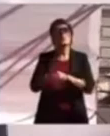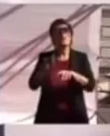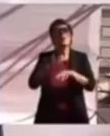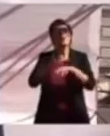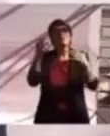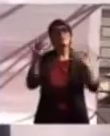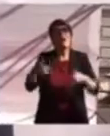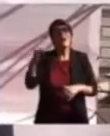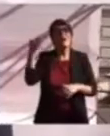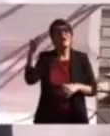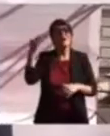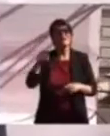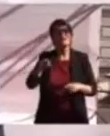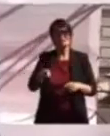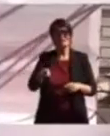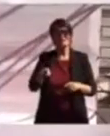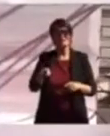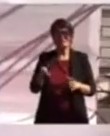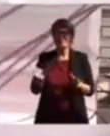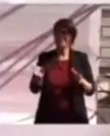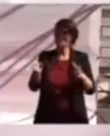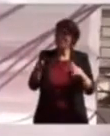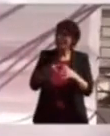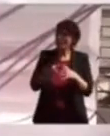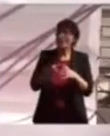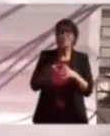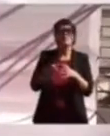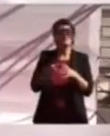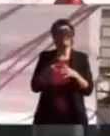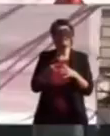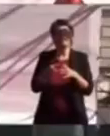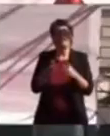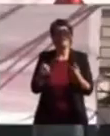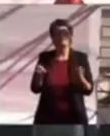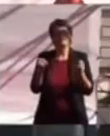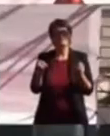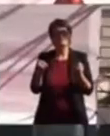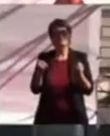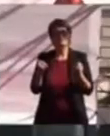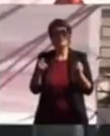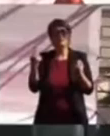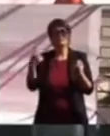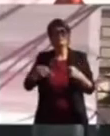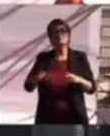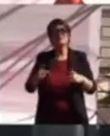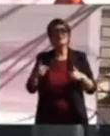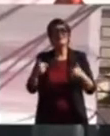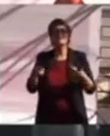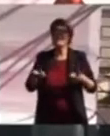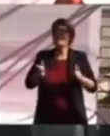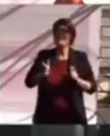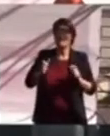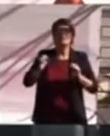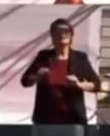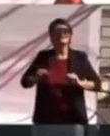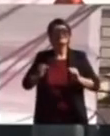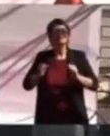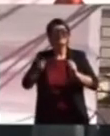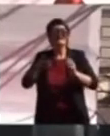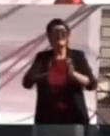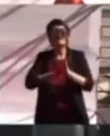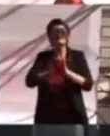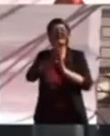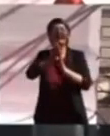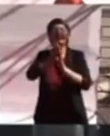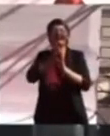di comunità di solidarietà che ci ha consentito di piegare la curva perché poi evidente che questo fa davvero la differenza tu